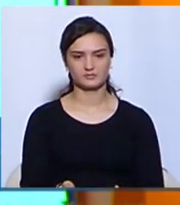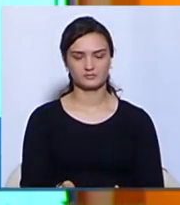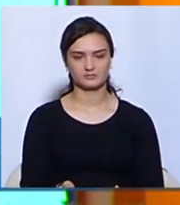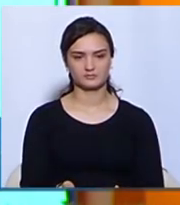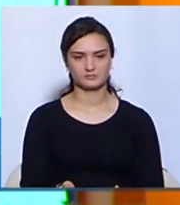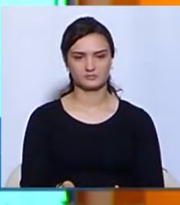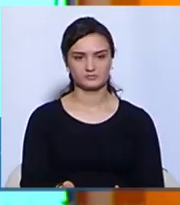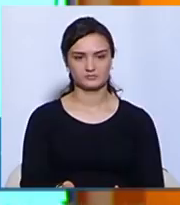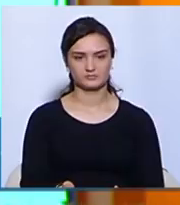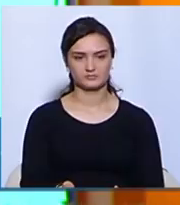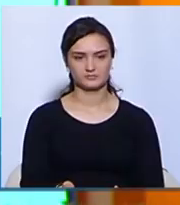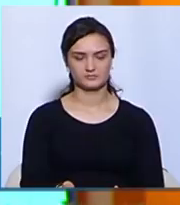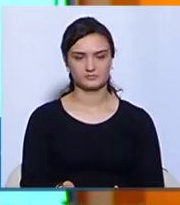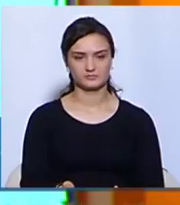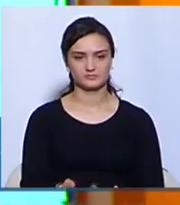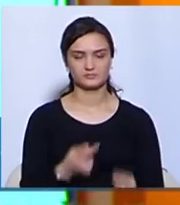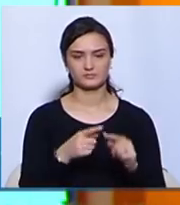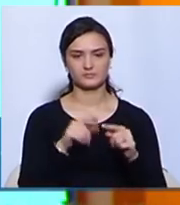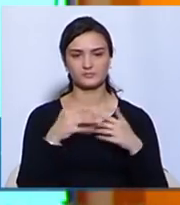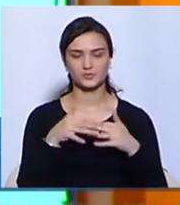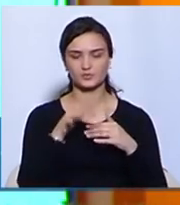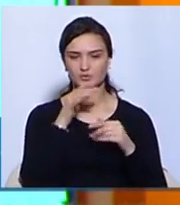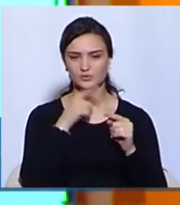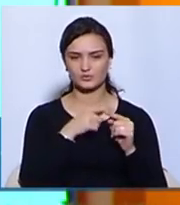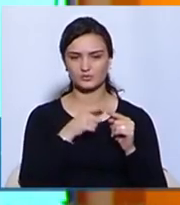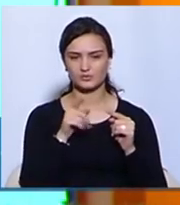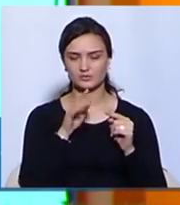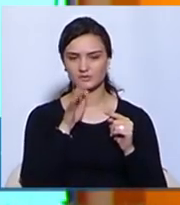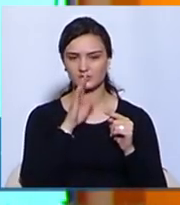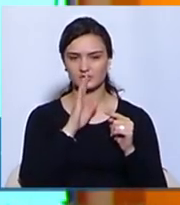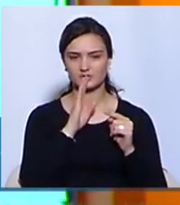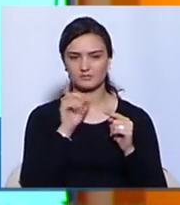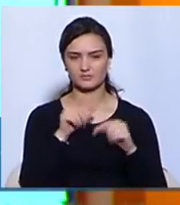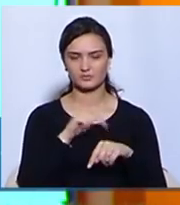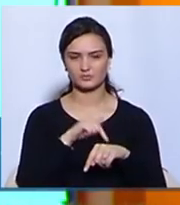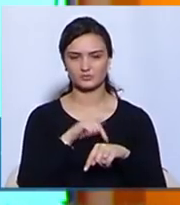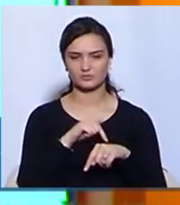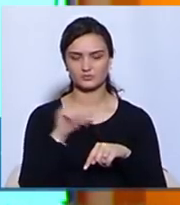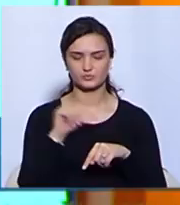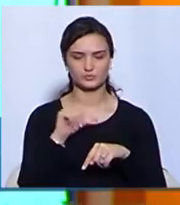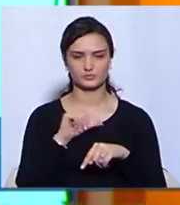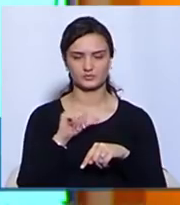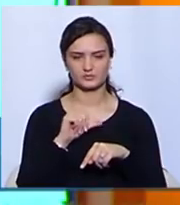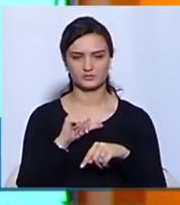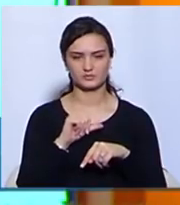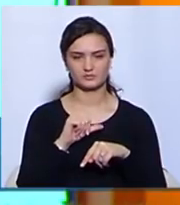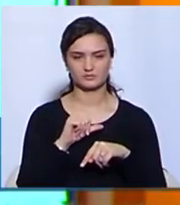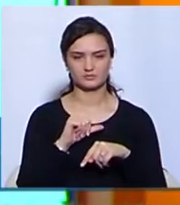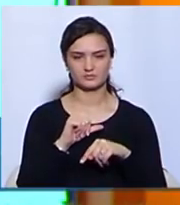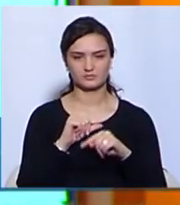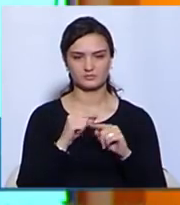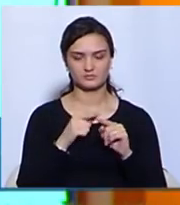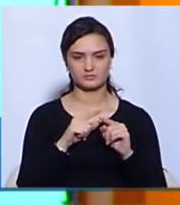იმ პერიოდებში მენოპაუზის დღეებში დღესაც ეს ქალბატონი ძნობს თავს ცუდად. ტნევის მომატება,